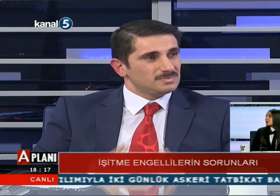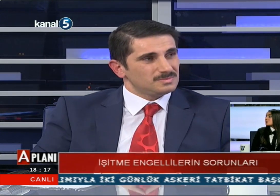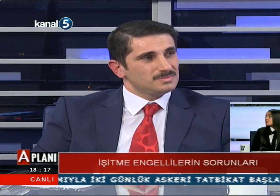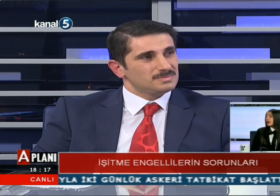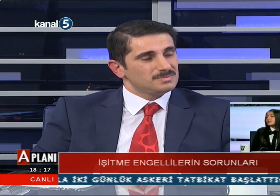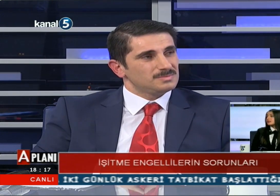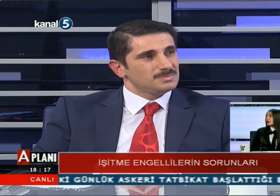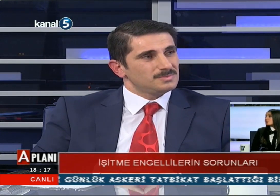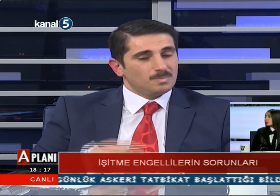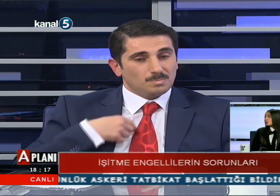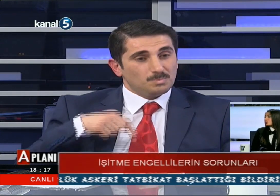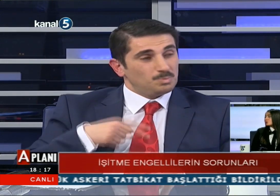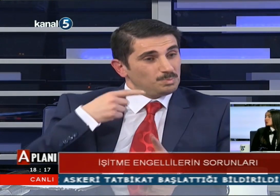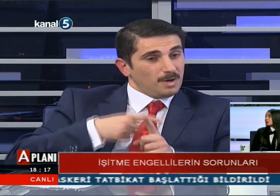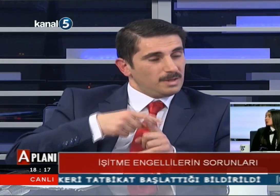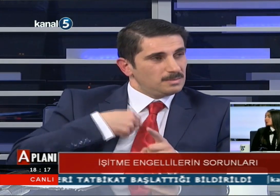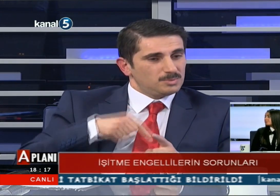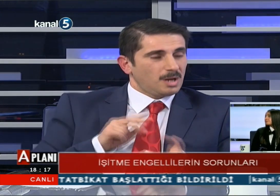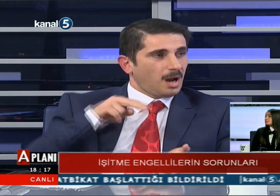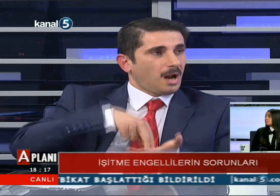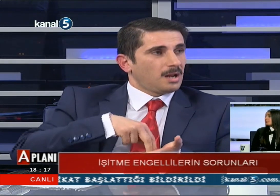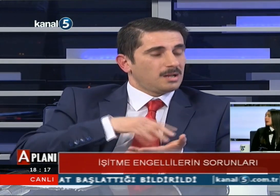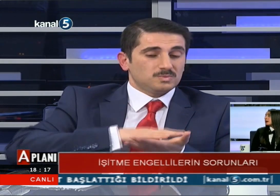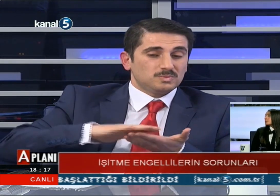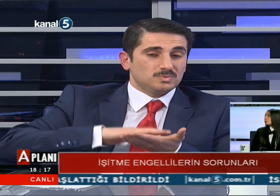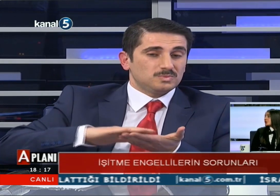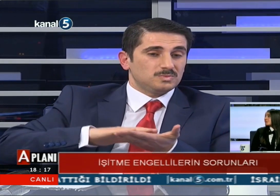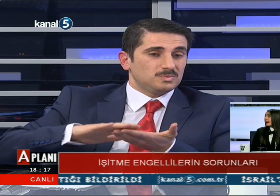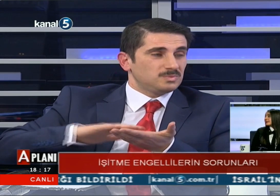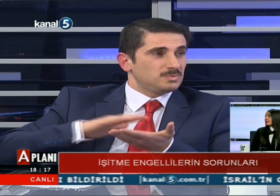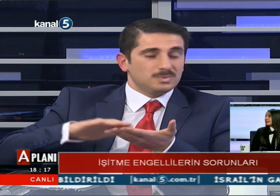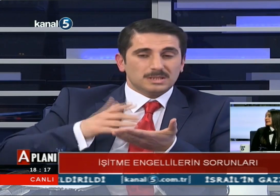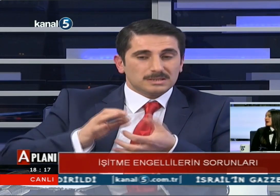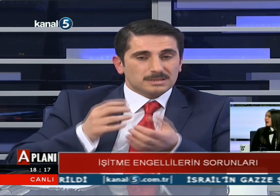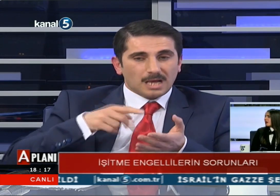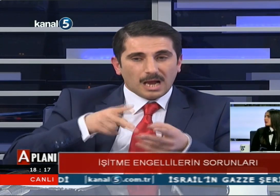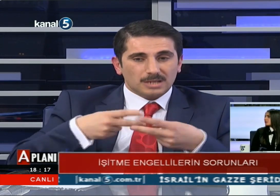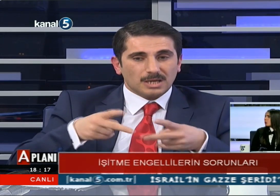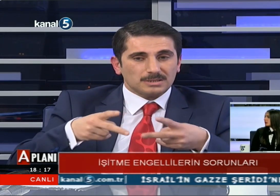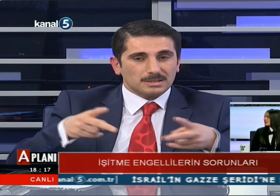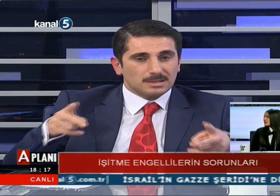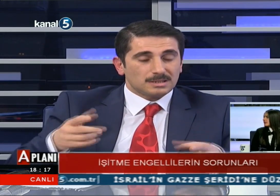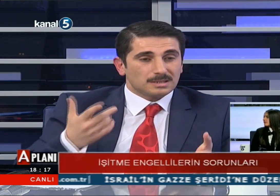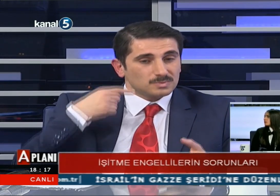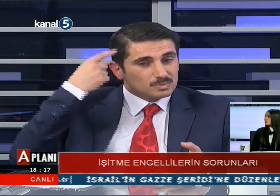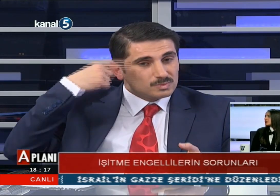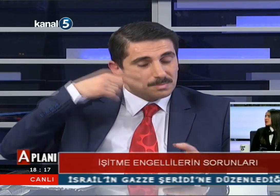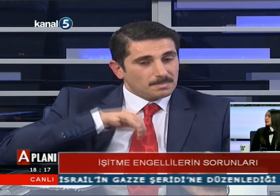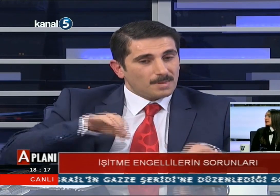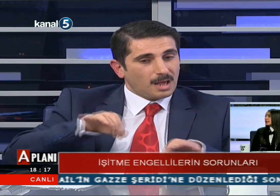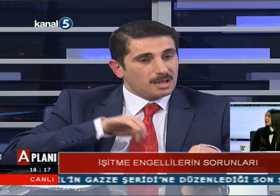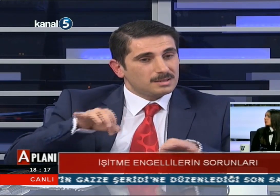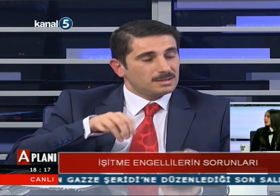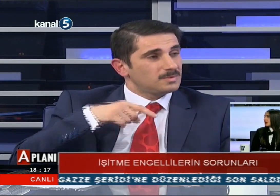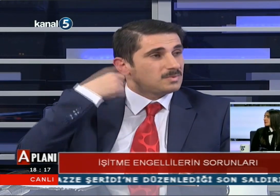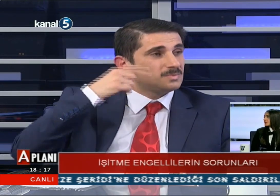bulmak istiyoruz. Gerçekten çok çok üzücü bir durum. Bunun için ben ayağa kalktım, kollarımı sıvadım ve bunlar için